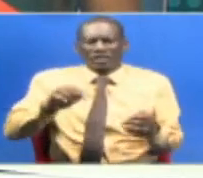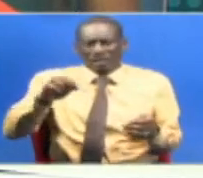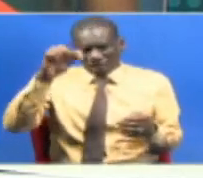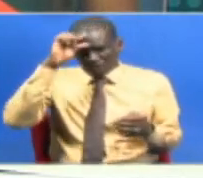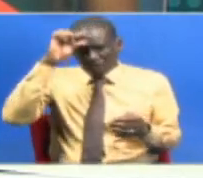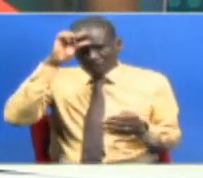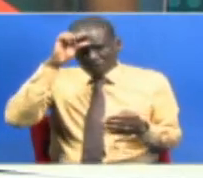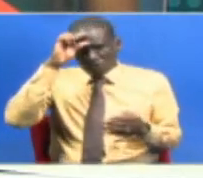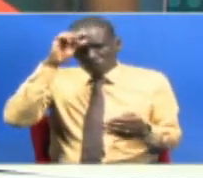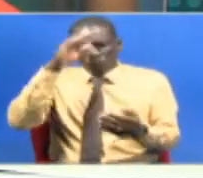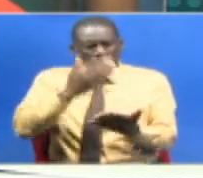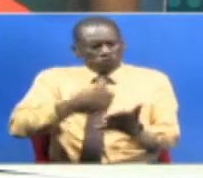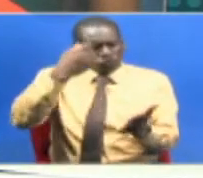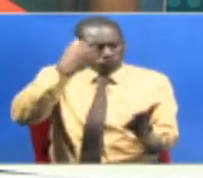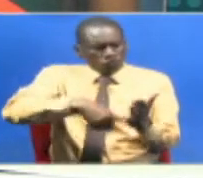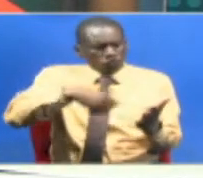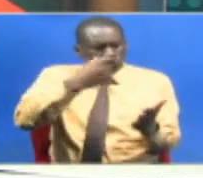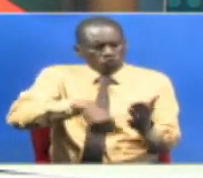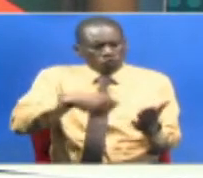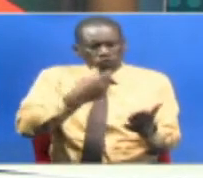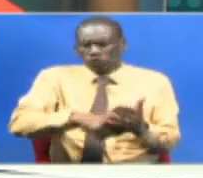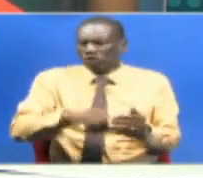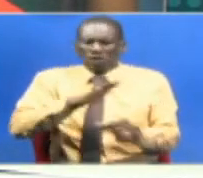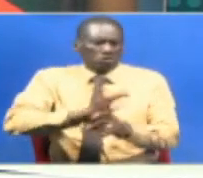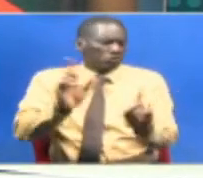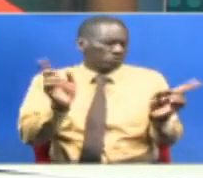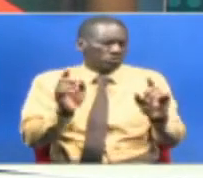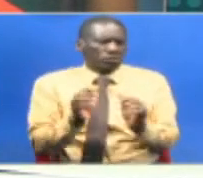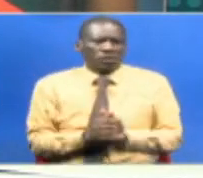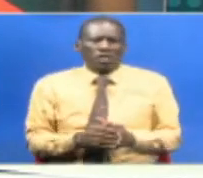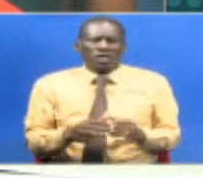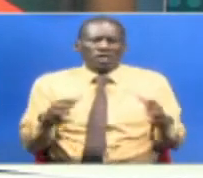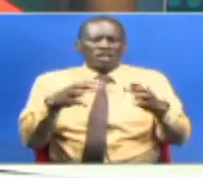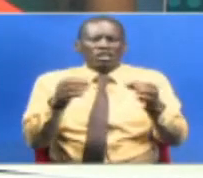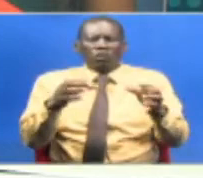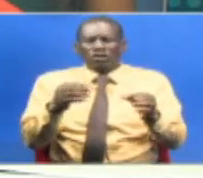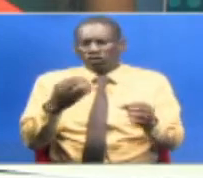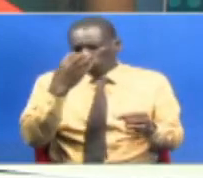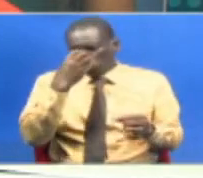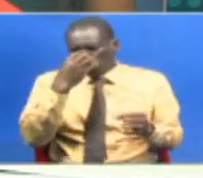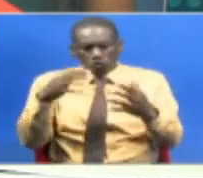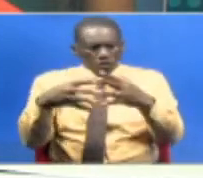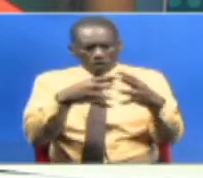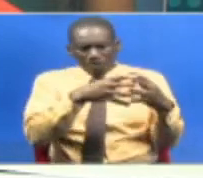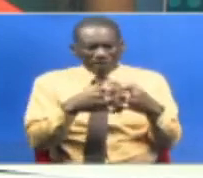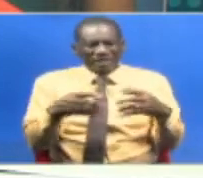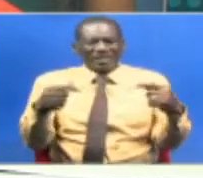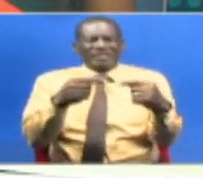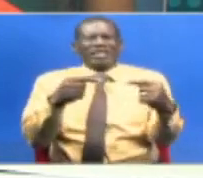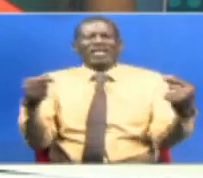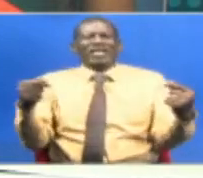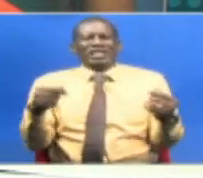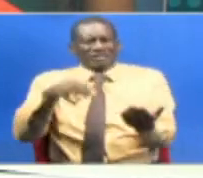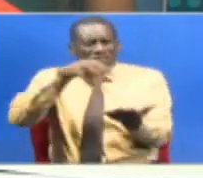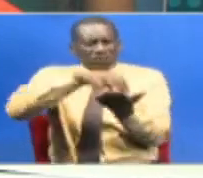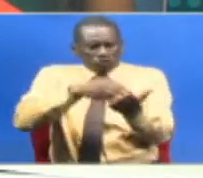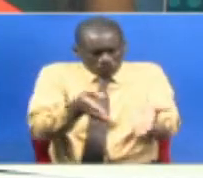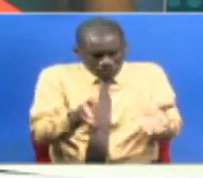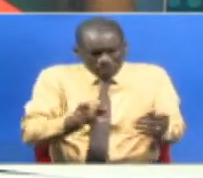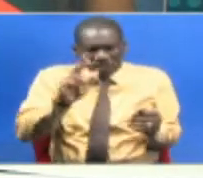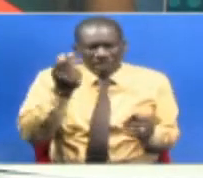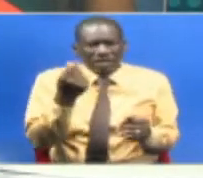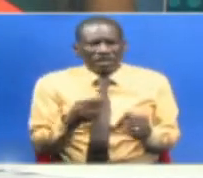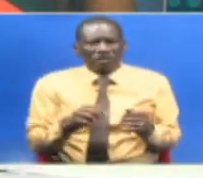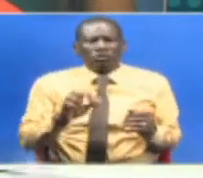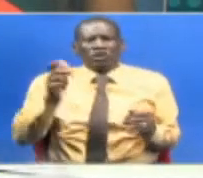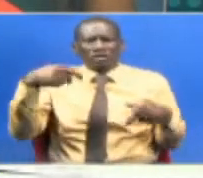itaacha kutoza kodi zisizofaa. Mtazamaji, kauli hiyo ya Ruto kwa Marekani inaonekana kwenda kinyume kabisa na hali ilivyo hapa nyumbani kwa